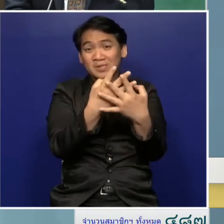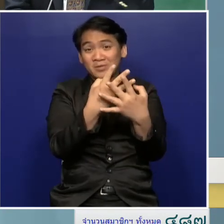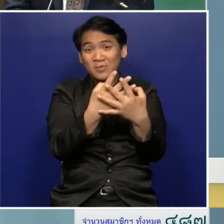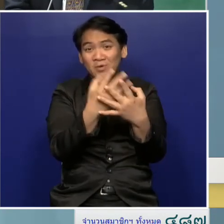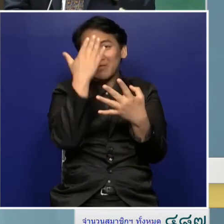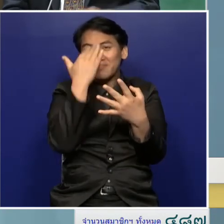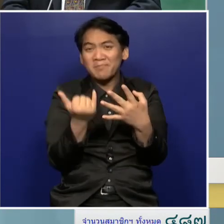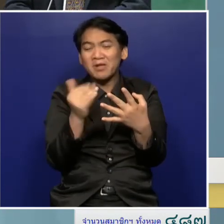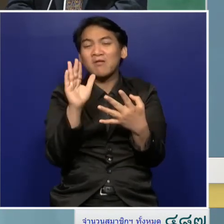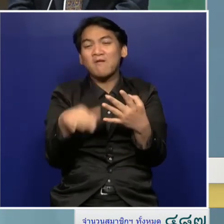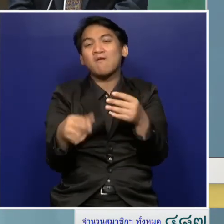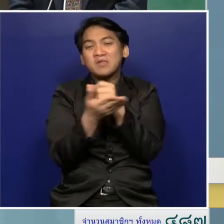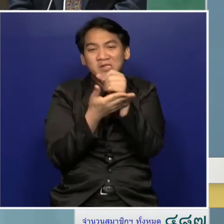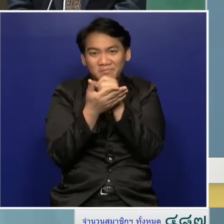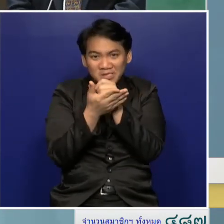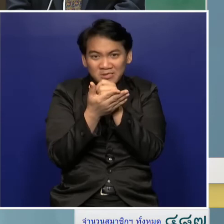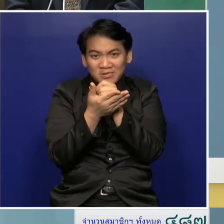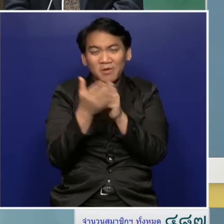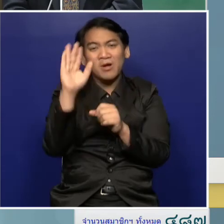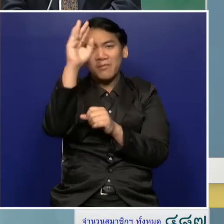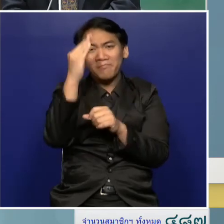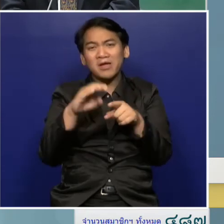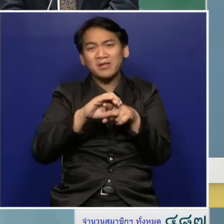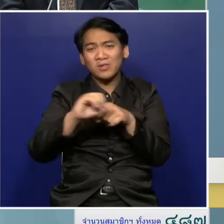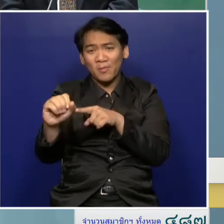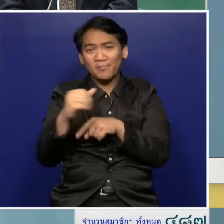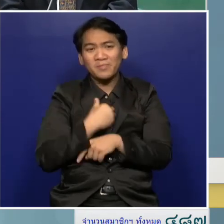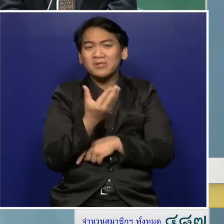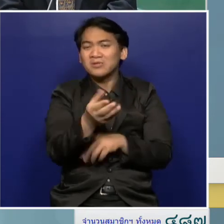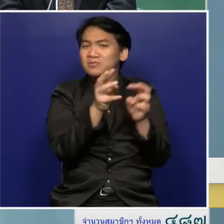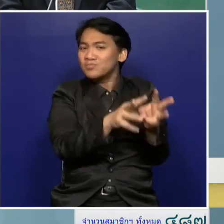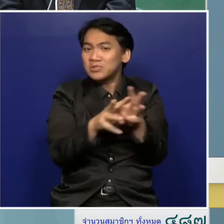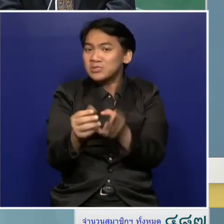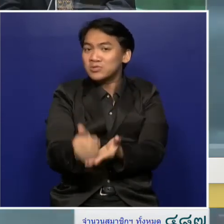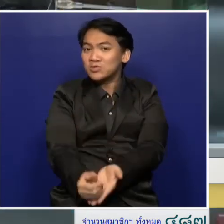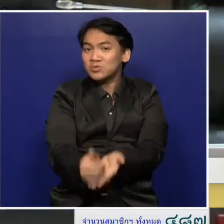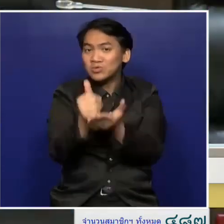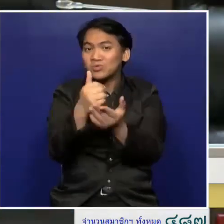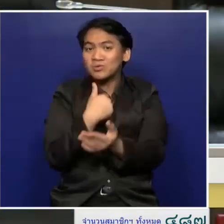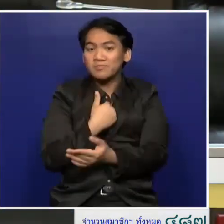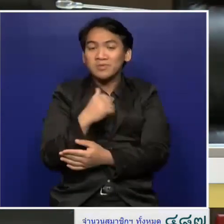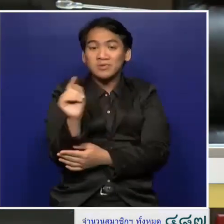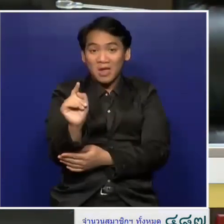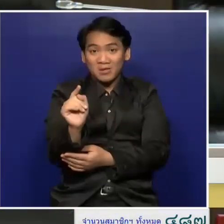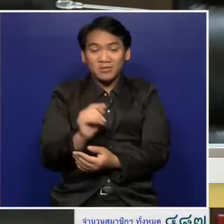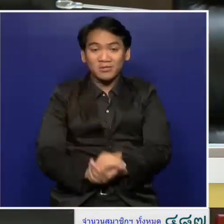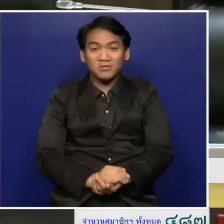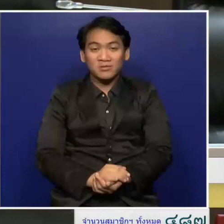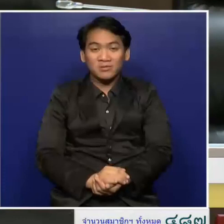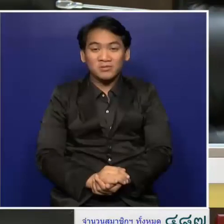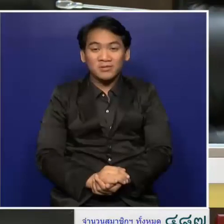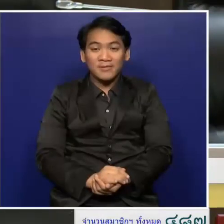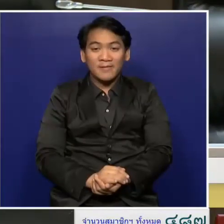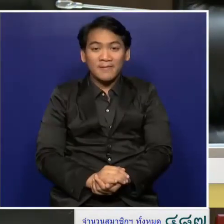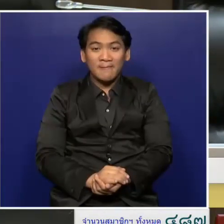เพื่อการซ่อมนะครับถ้าอยากมีน้ำมาตรการอย่างไรในการให้ความช่วยเหลือสำหรับผู้ที่ถูกค่ะดำเนินคดี